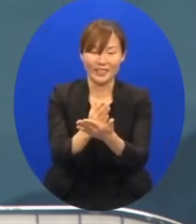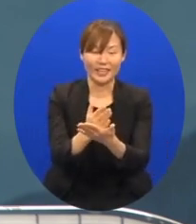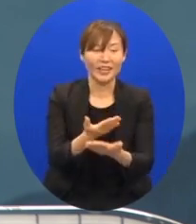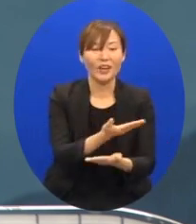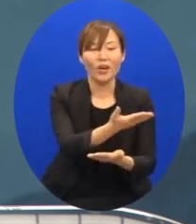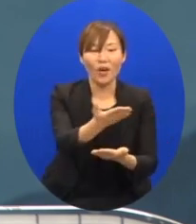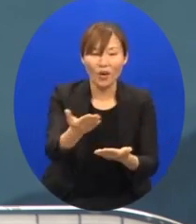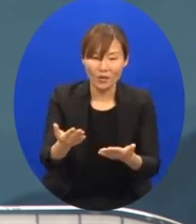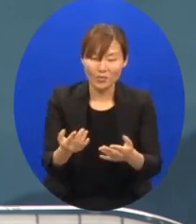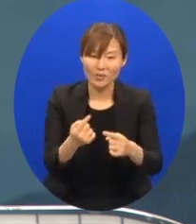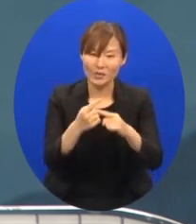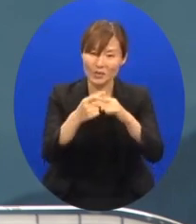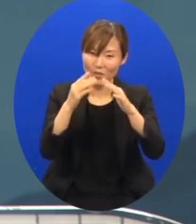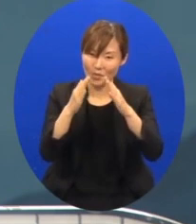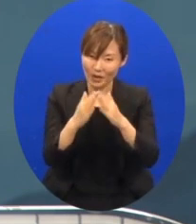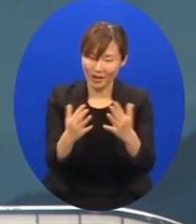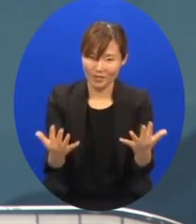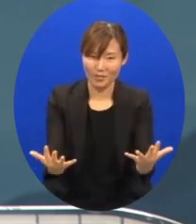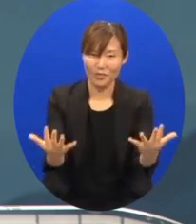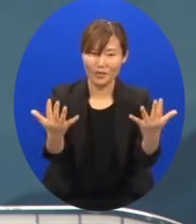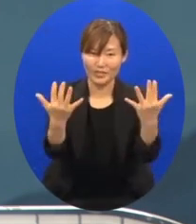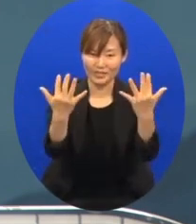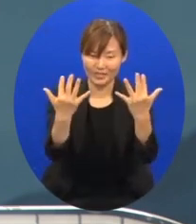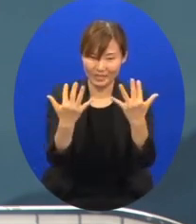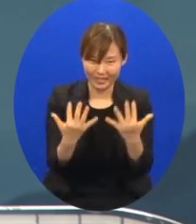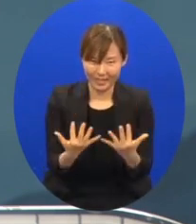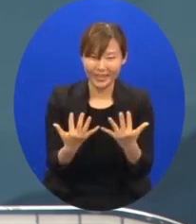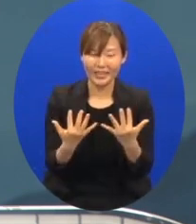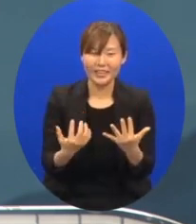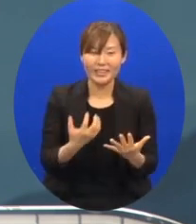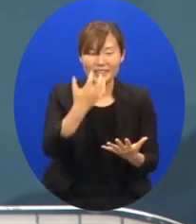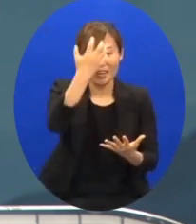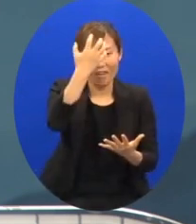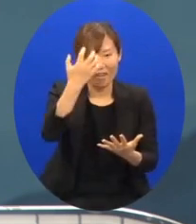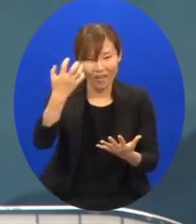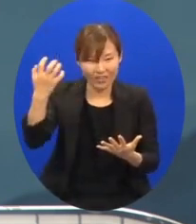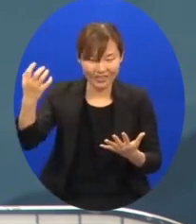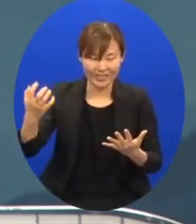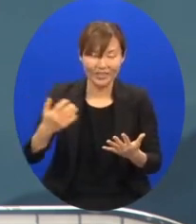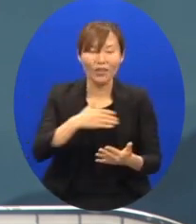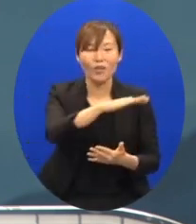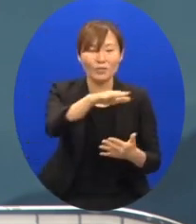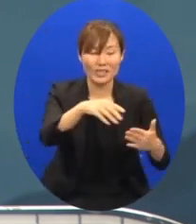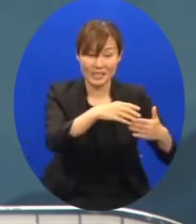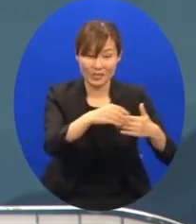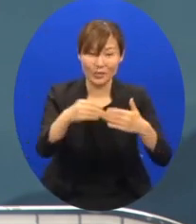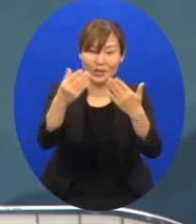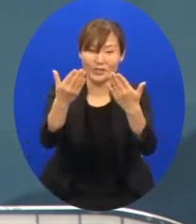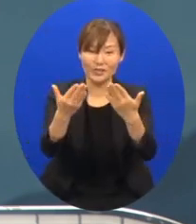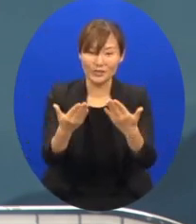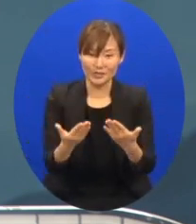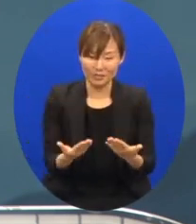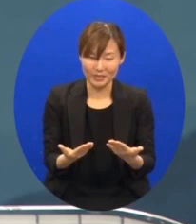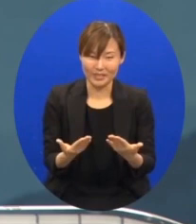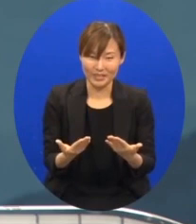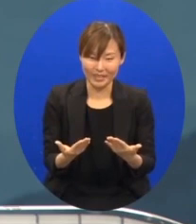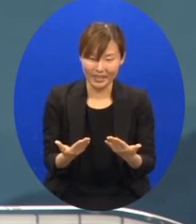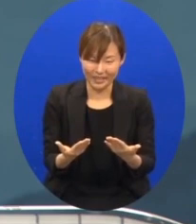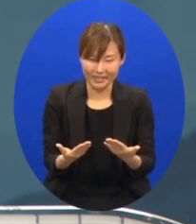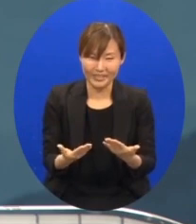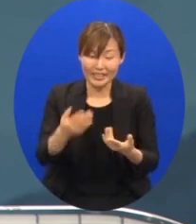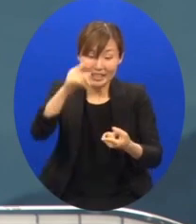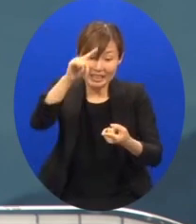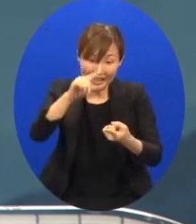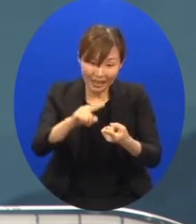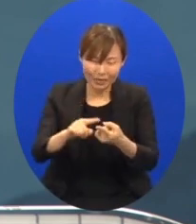안에 그리스도의 마음이 여러분 아니게 성령께서 오늘 이렇게 이끄셔서 짜 나요 이렇게 그냥 살아가는 거예요